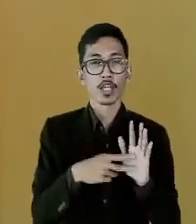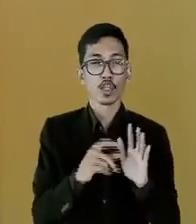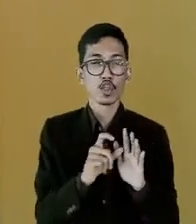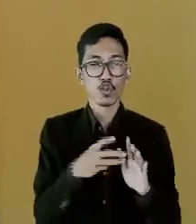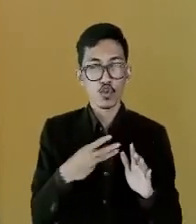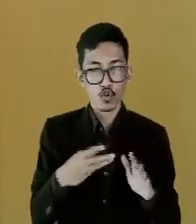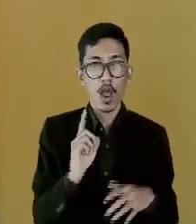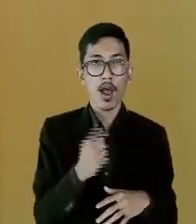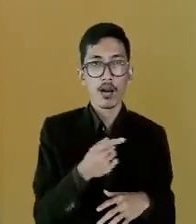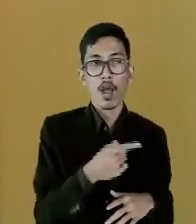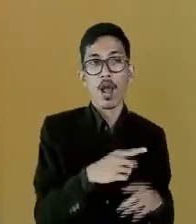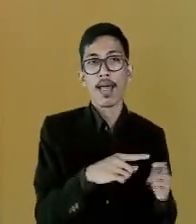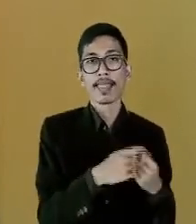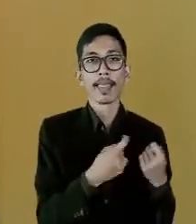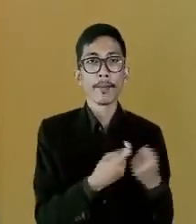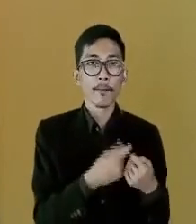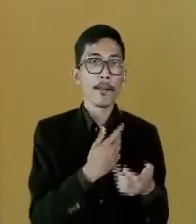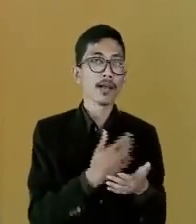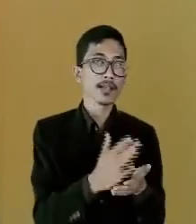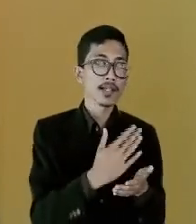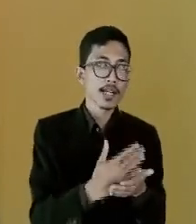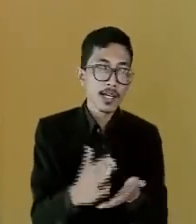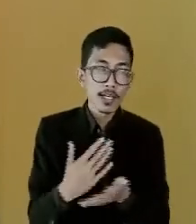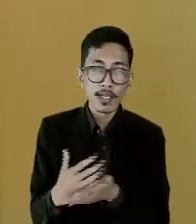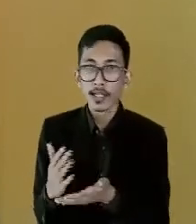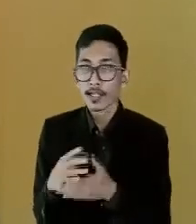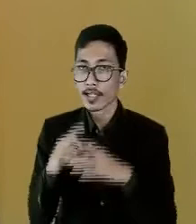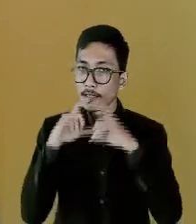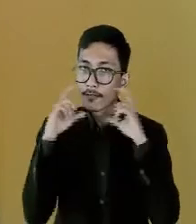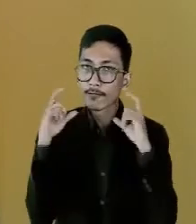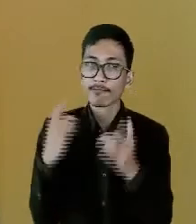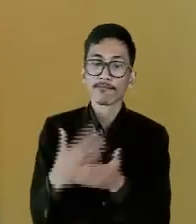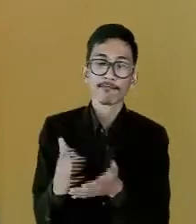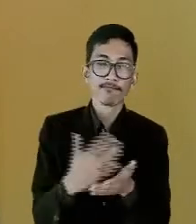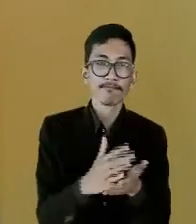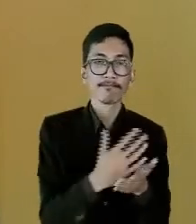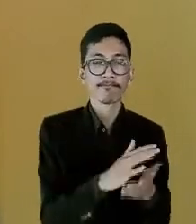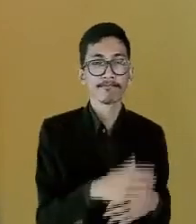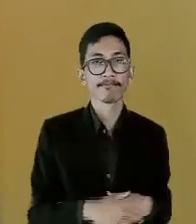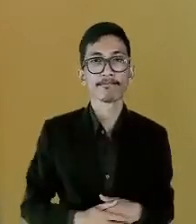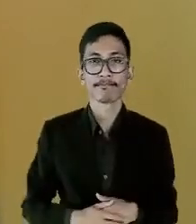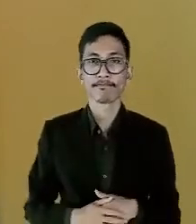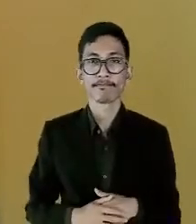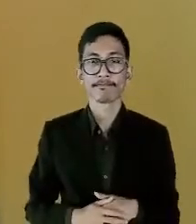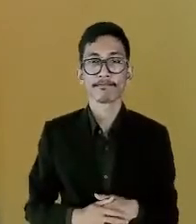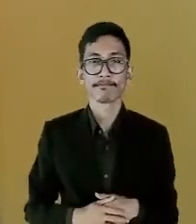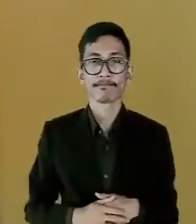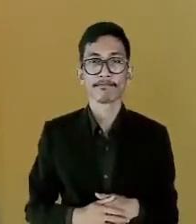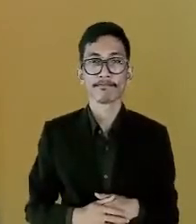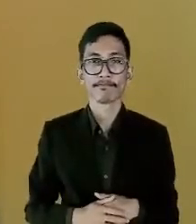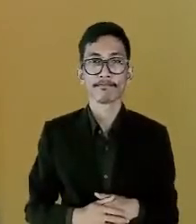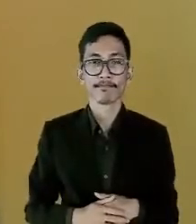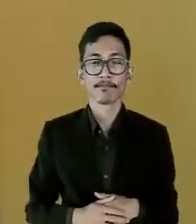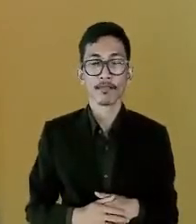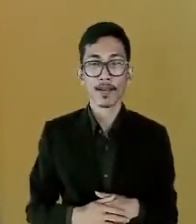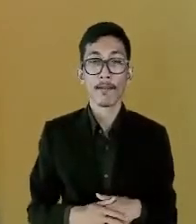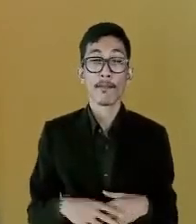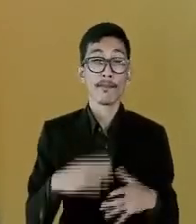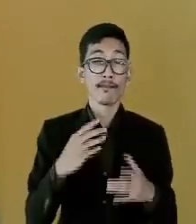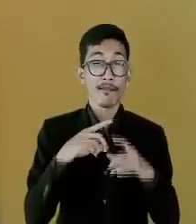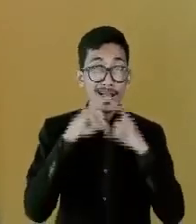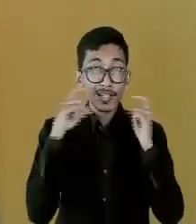sedang membagikan masker di venue-venue dan juga pembagian lewat